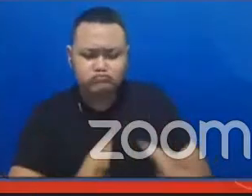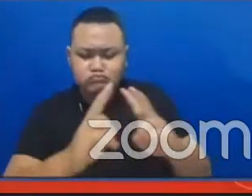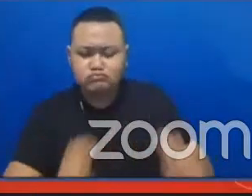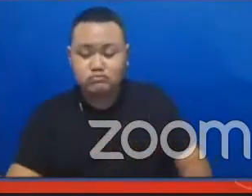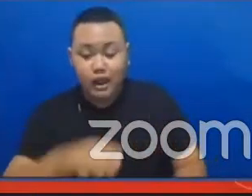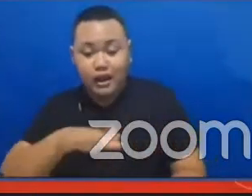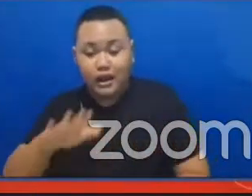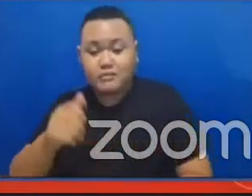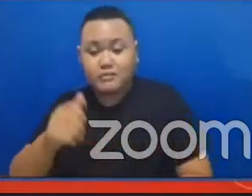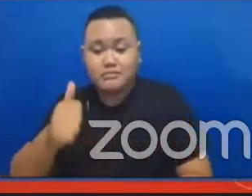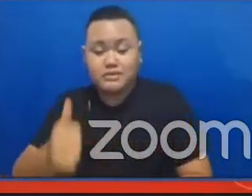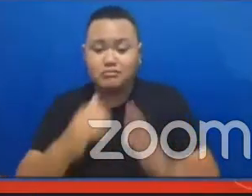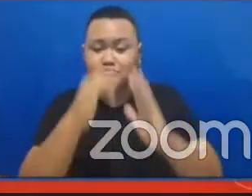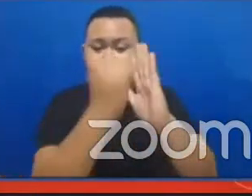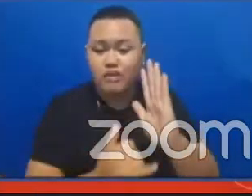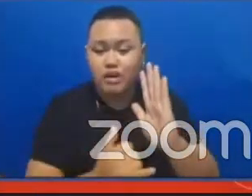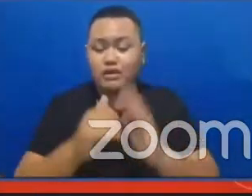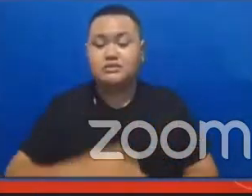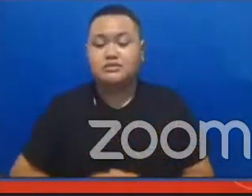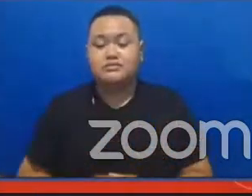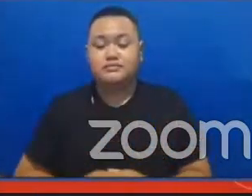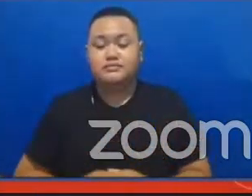didik dapat mengevaluasi.